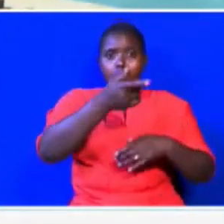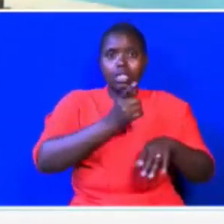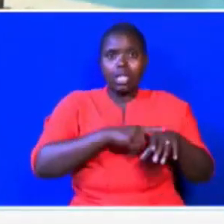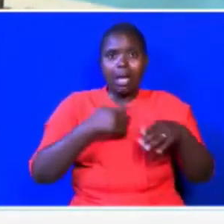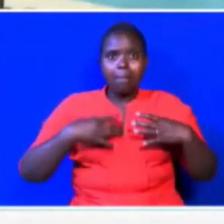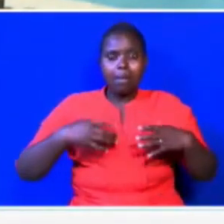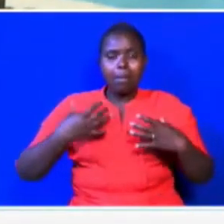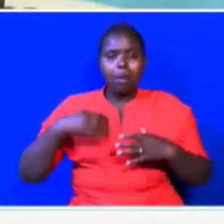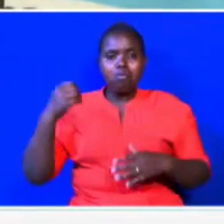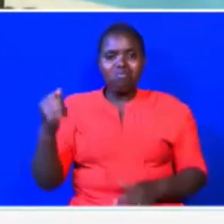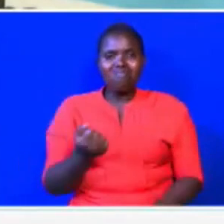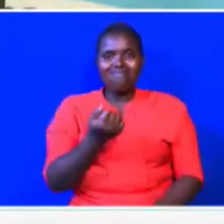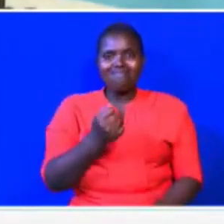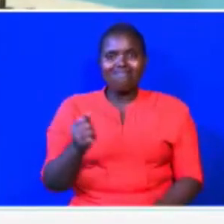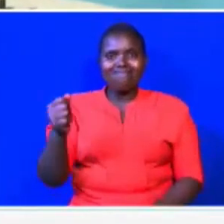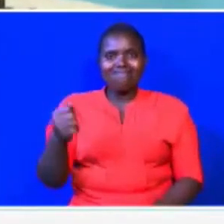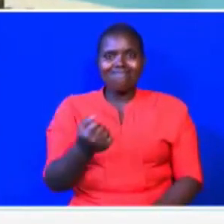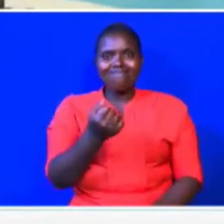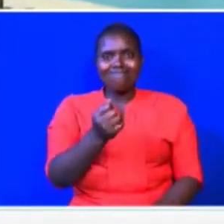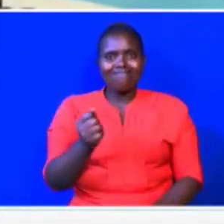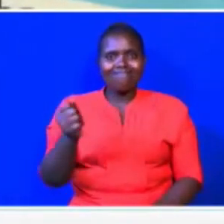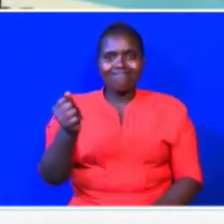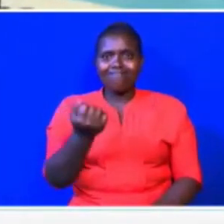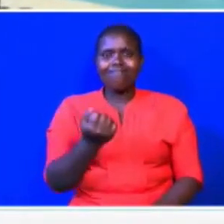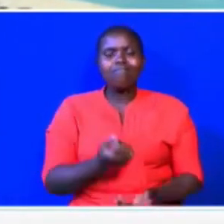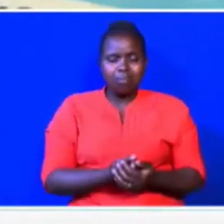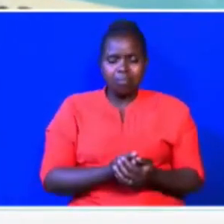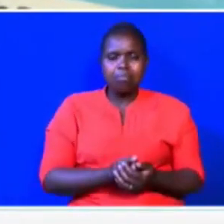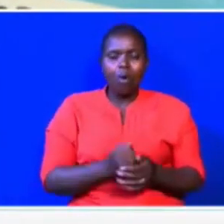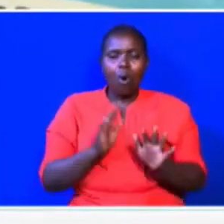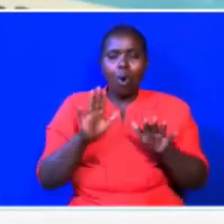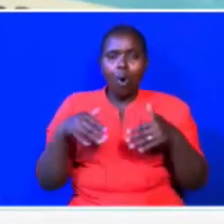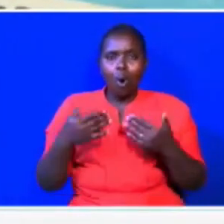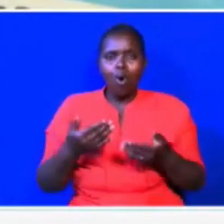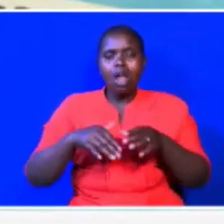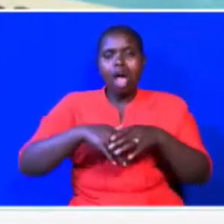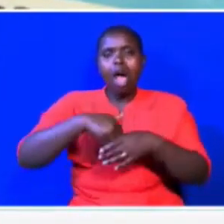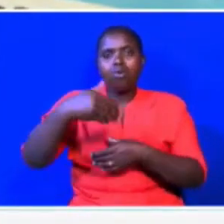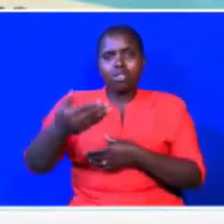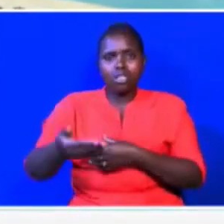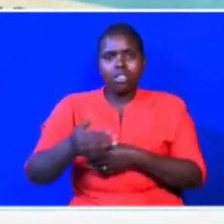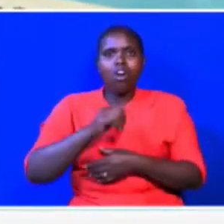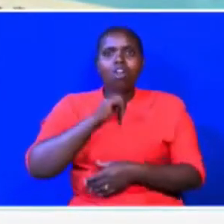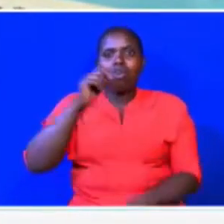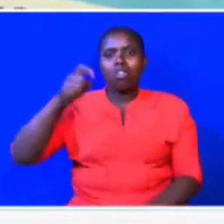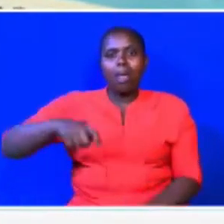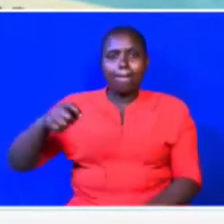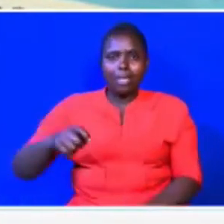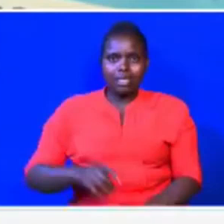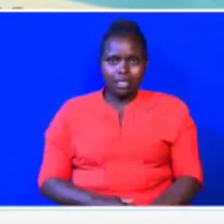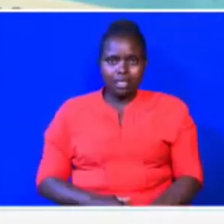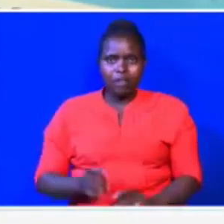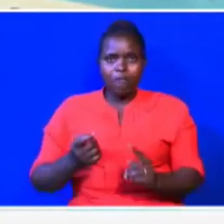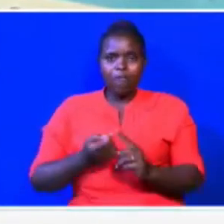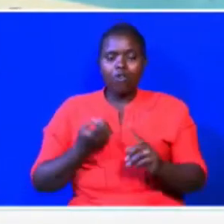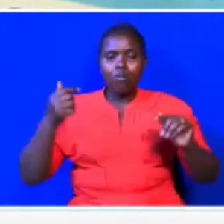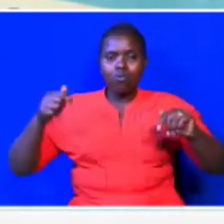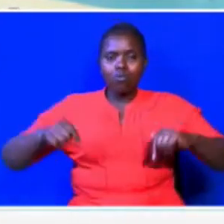watu wanatembea kwa mitaani ama wakati wako nje si lazima. Kutoka